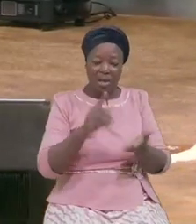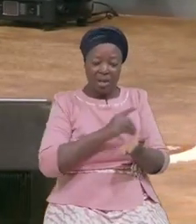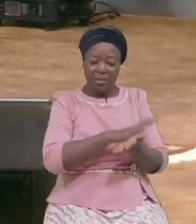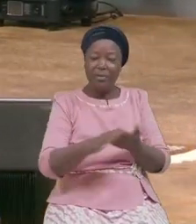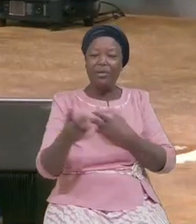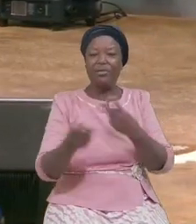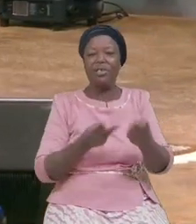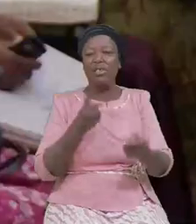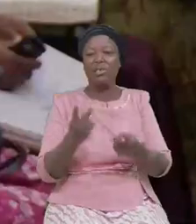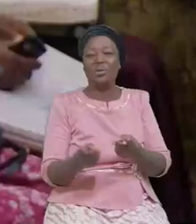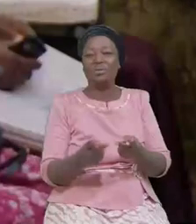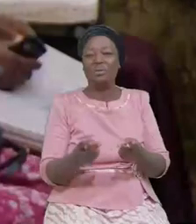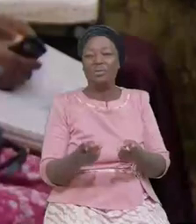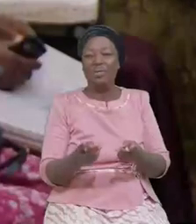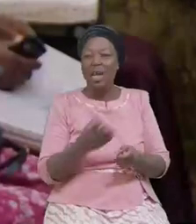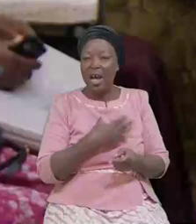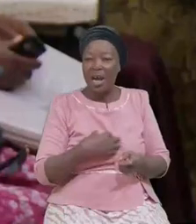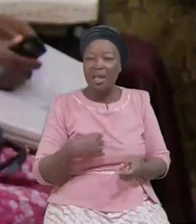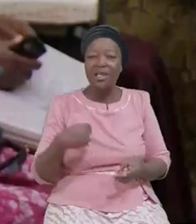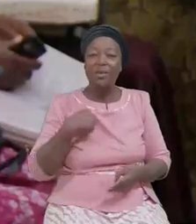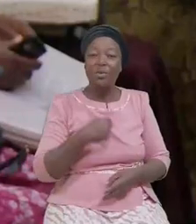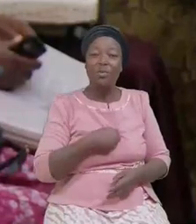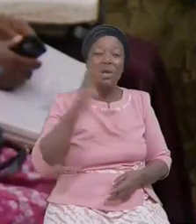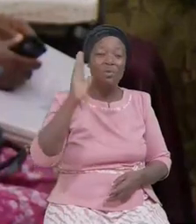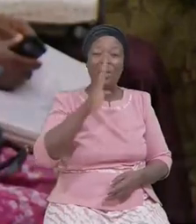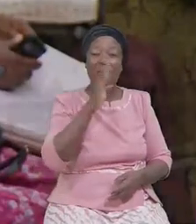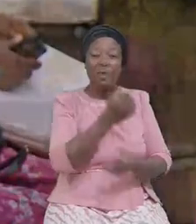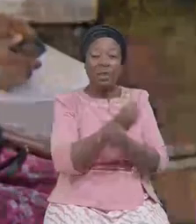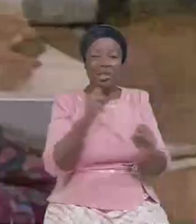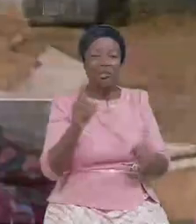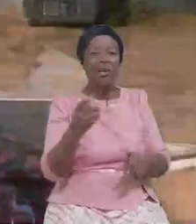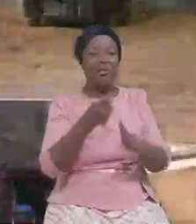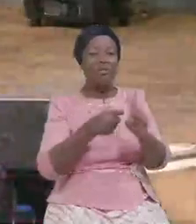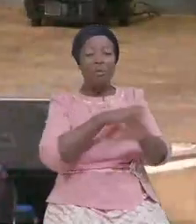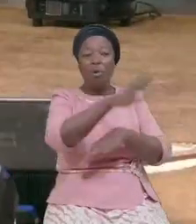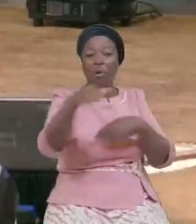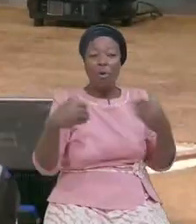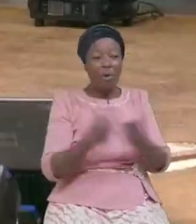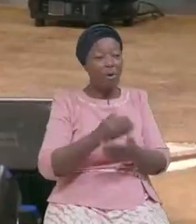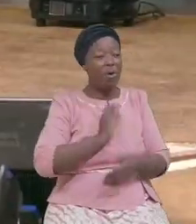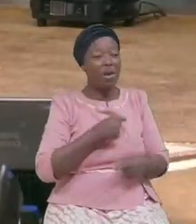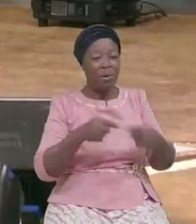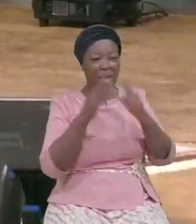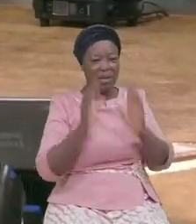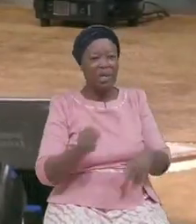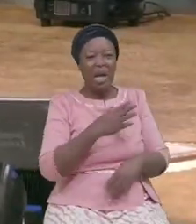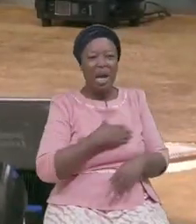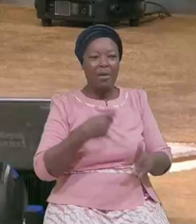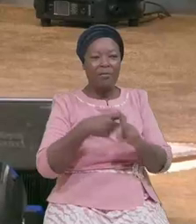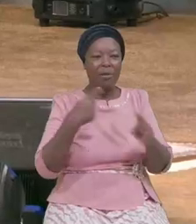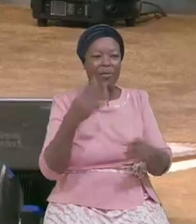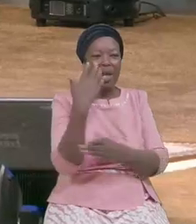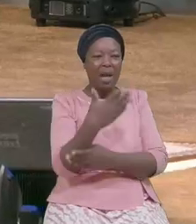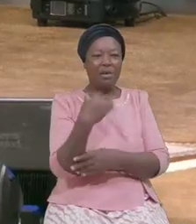avons la visitation du Rédempteur. Et nous serons sauvés de tous nos ennemis. Et de la